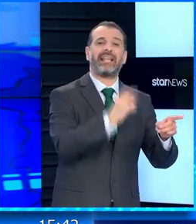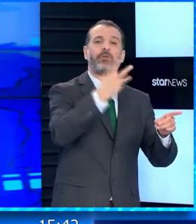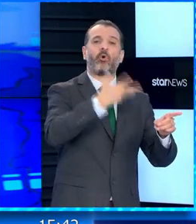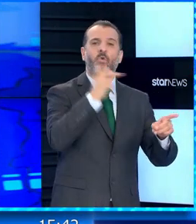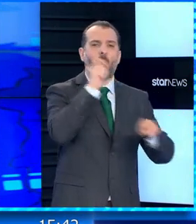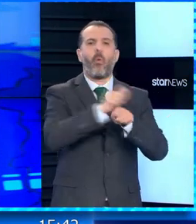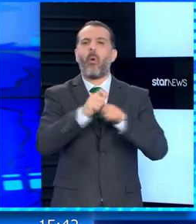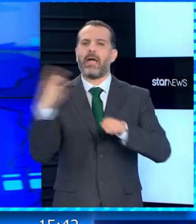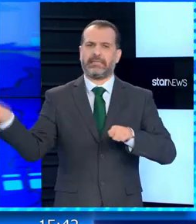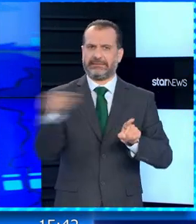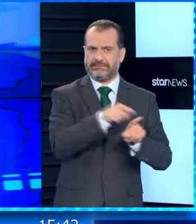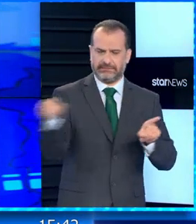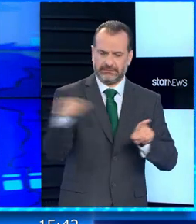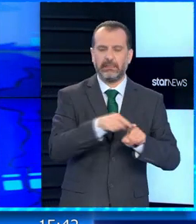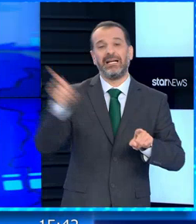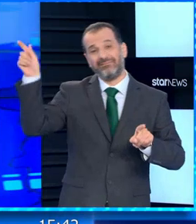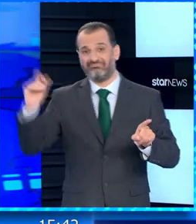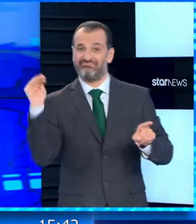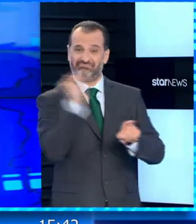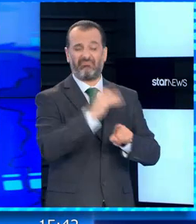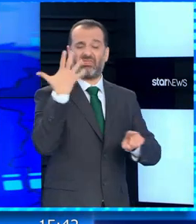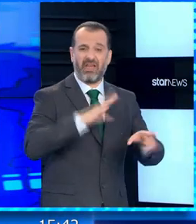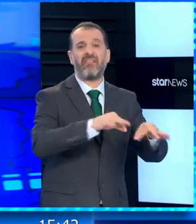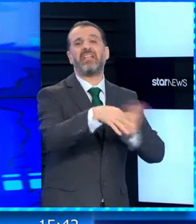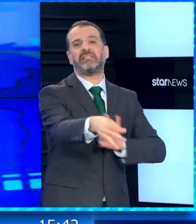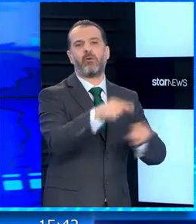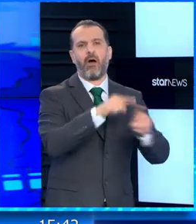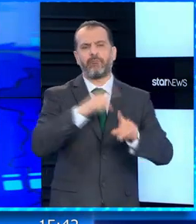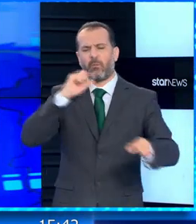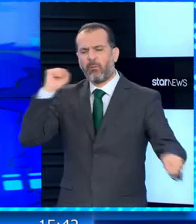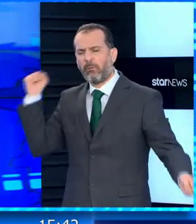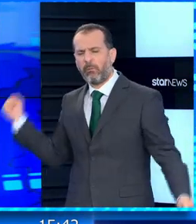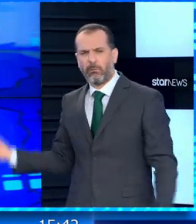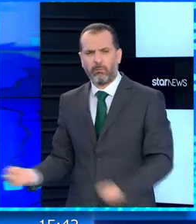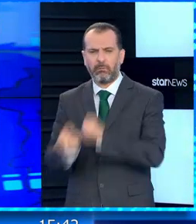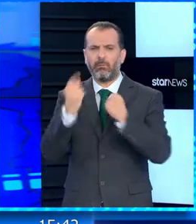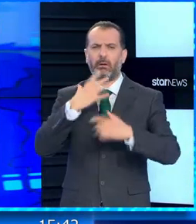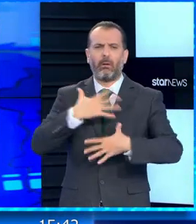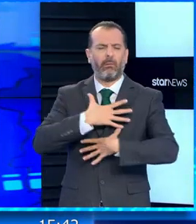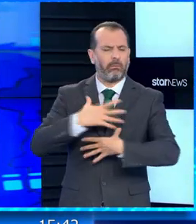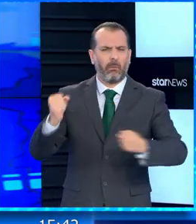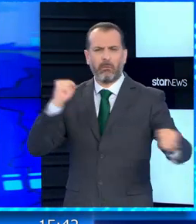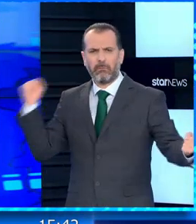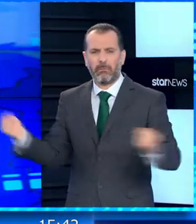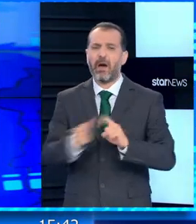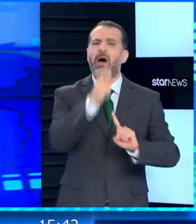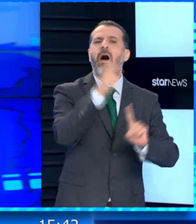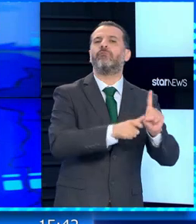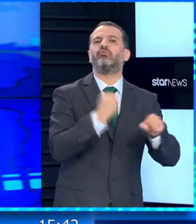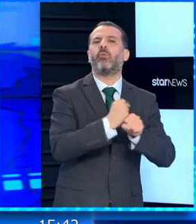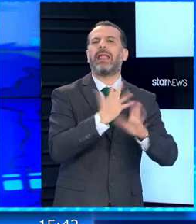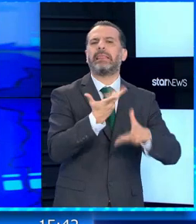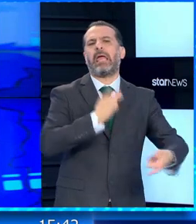δίχως έλεος όταν εκείνη του ζήτησε να πάρουν διαζύγιο. Η απόφασή της προκάλεσε την οργή του επιχειρηματία και άρχισε αρχικά να τη βρίζει